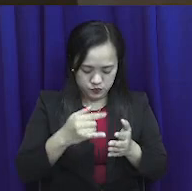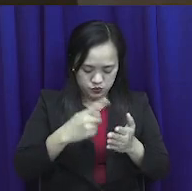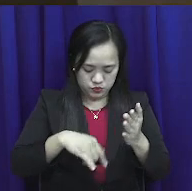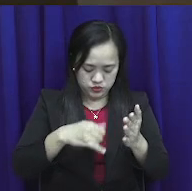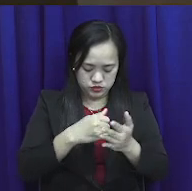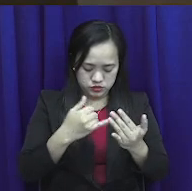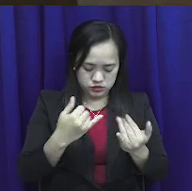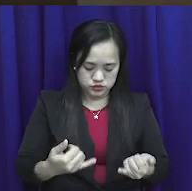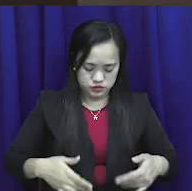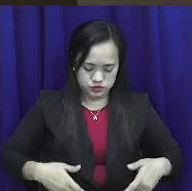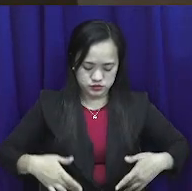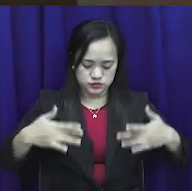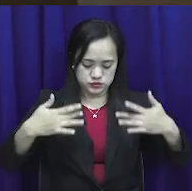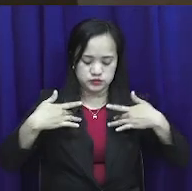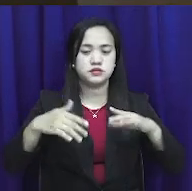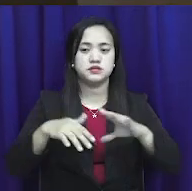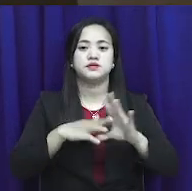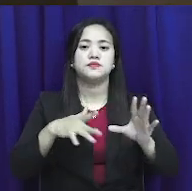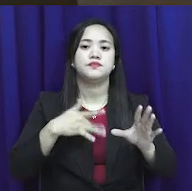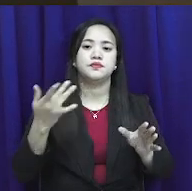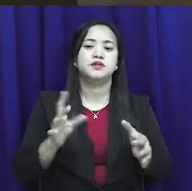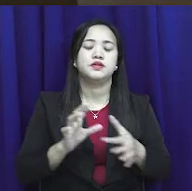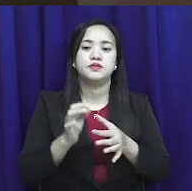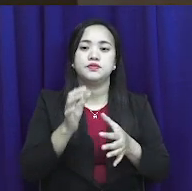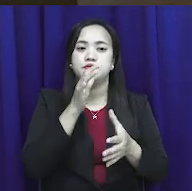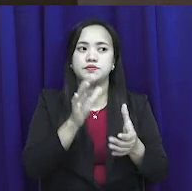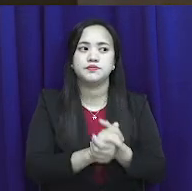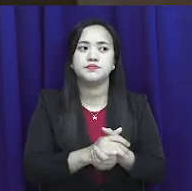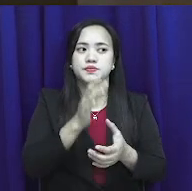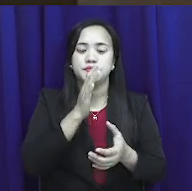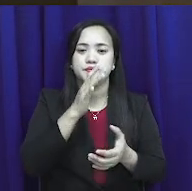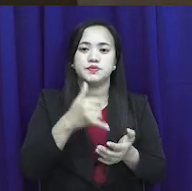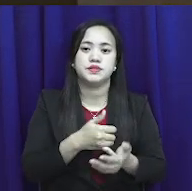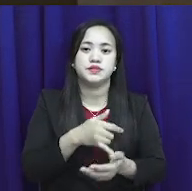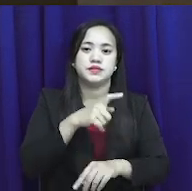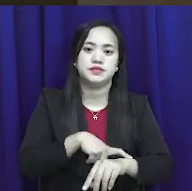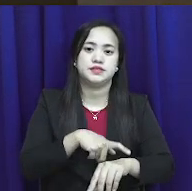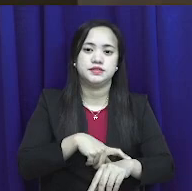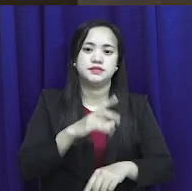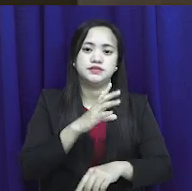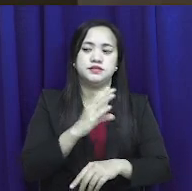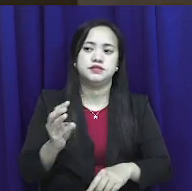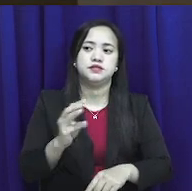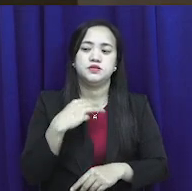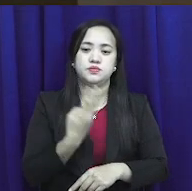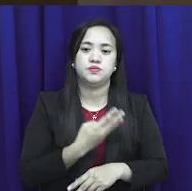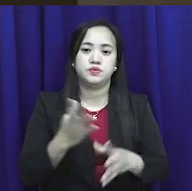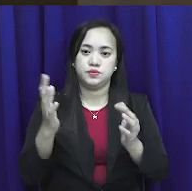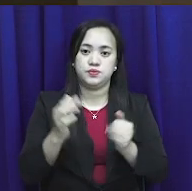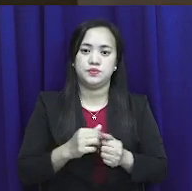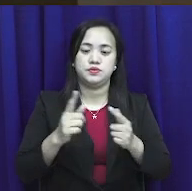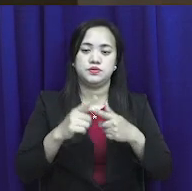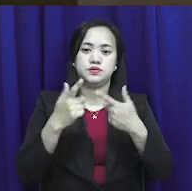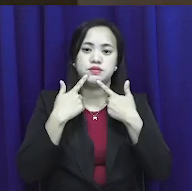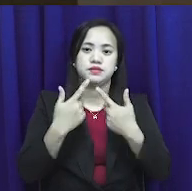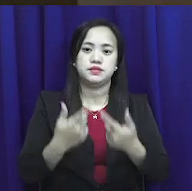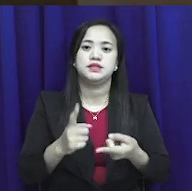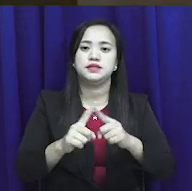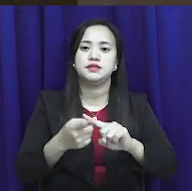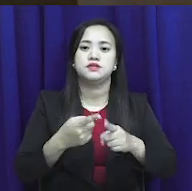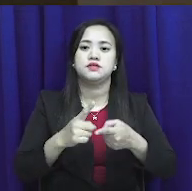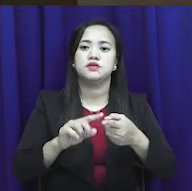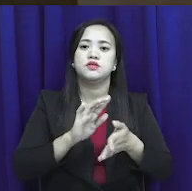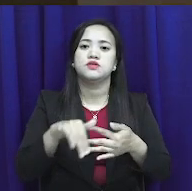puso at damdamin ng mga ina at mga asawa sa oras na ito at Akin pong binabati yung aking kaibigan